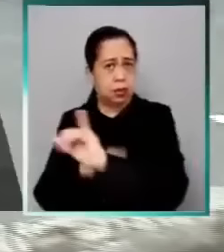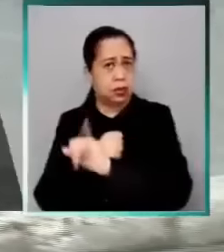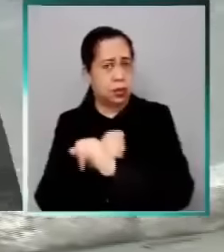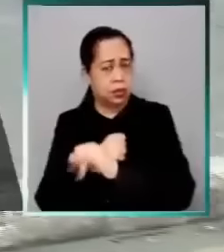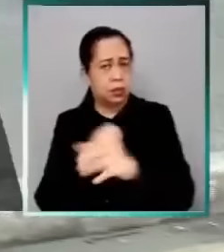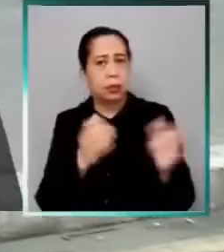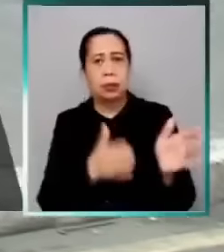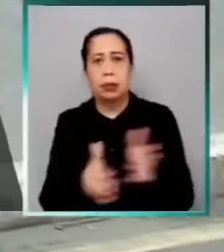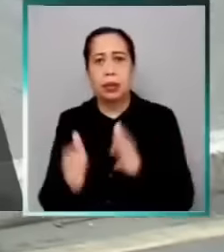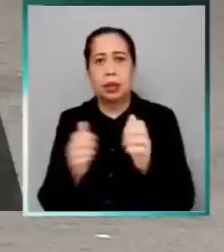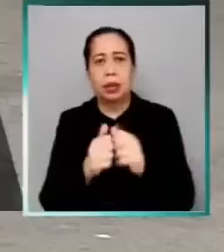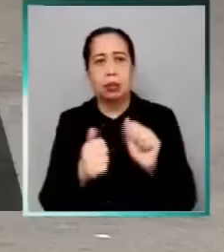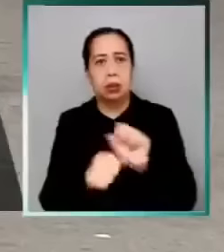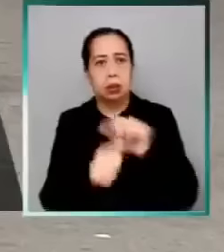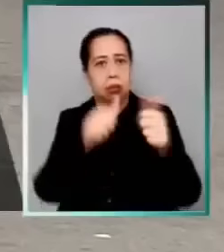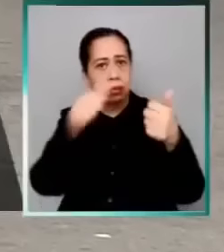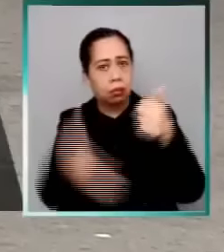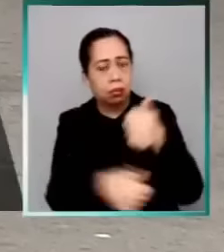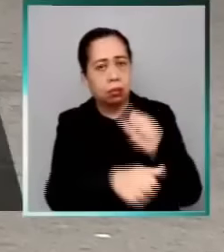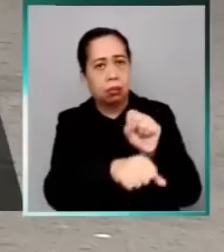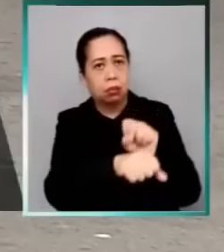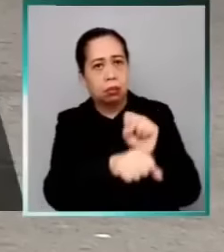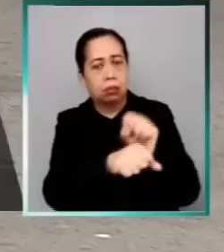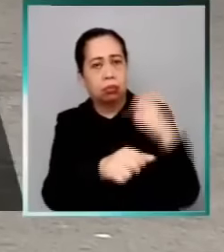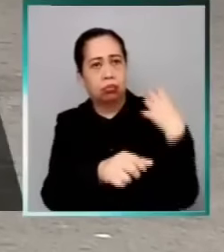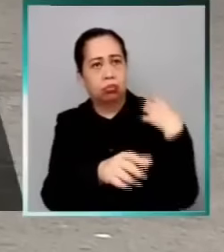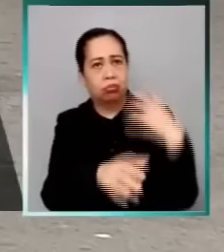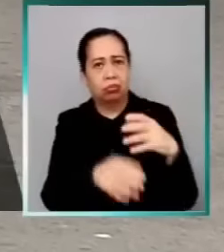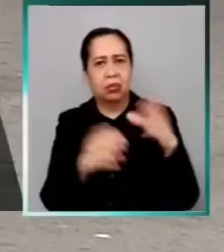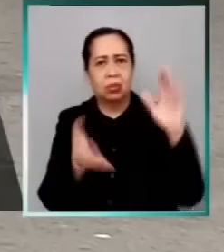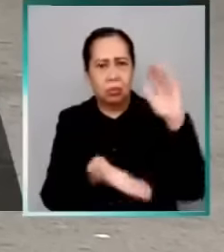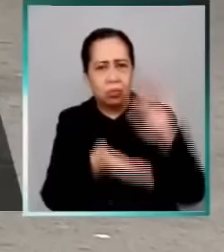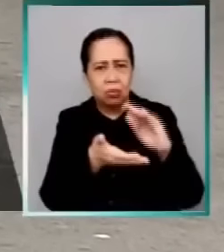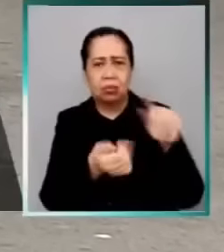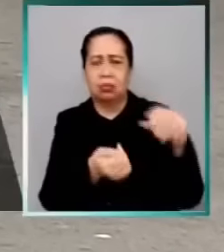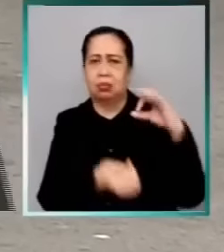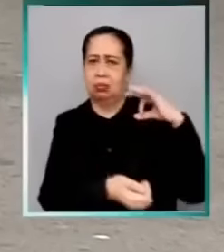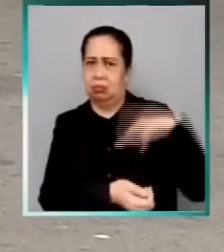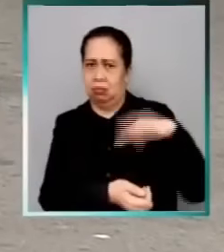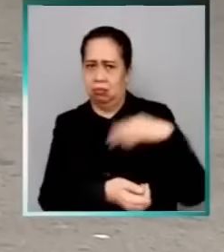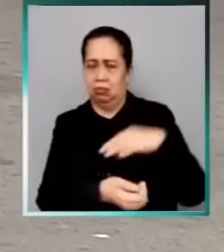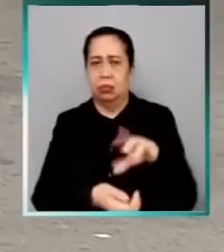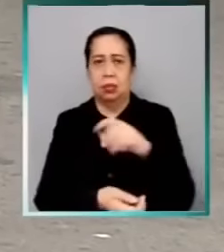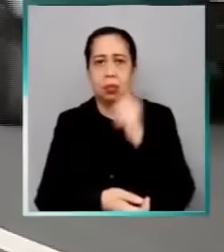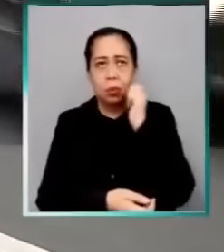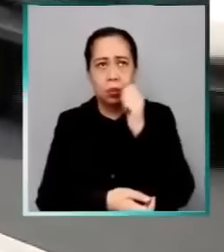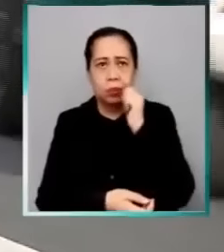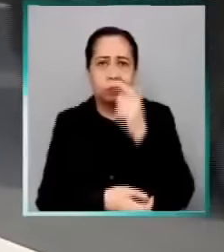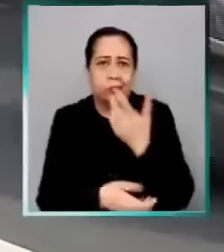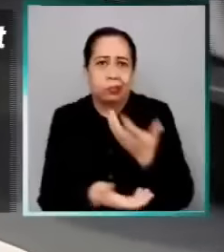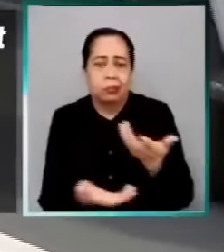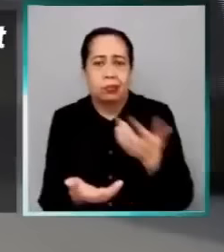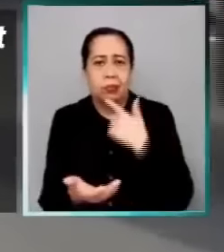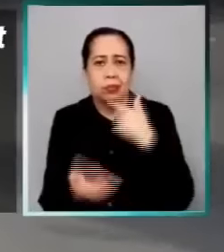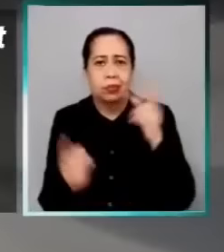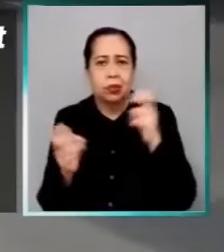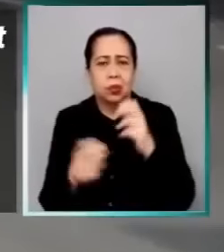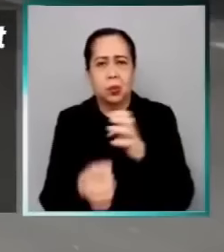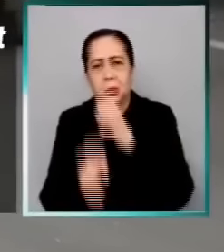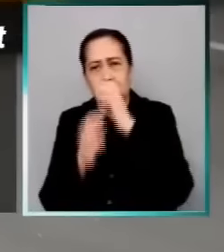maging empleyado sila ng mga co-op. Liliit daw kasi ang kanilang kikitain araw-araw. Tinawag na malupit at